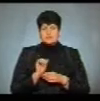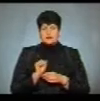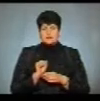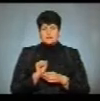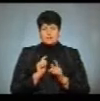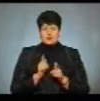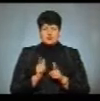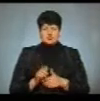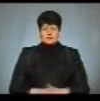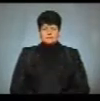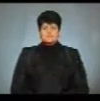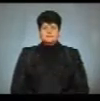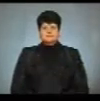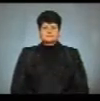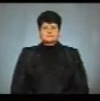на погодженні.